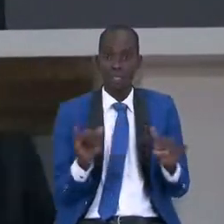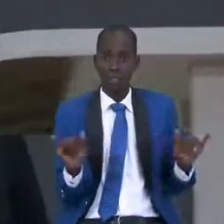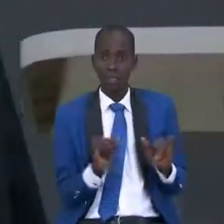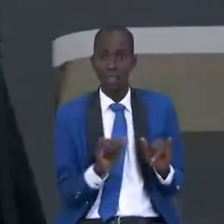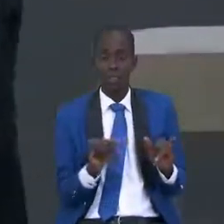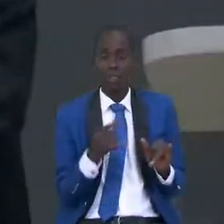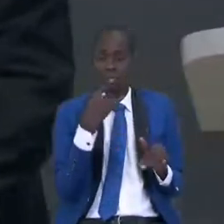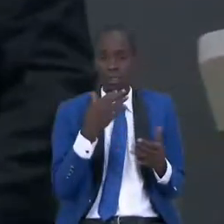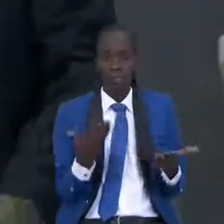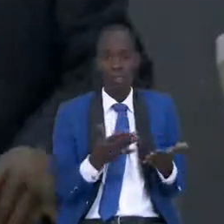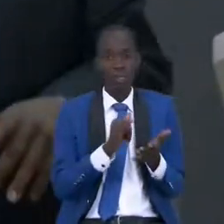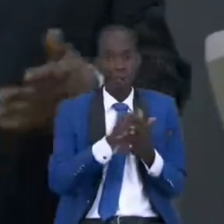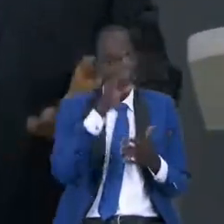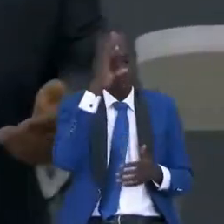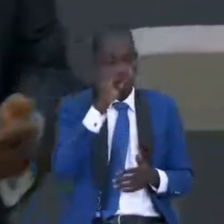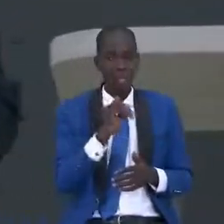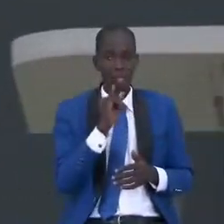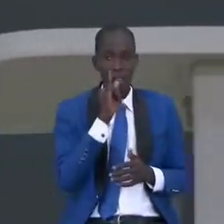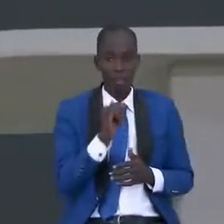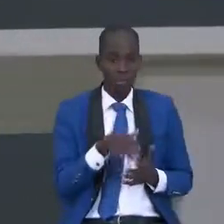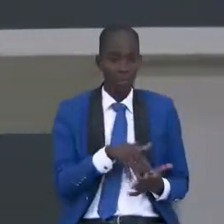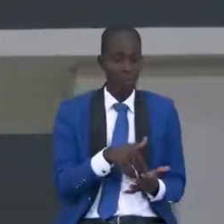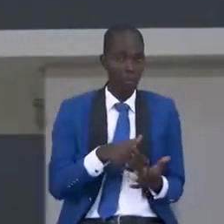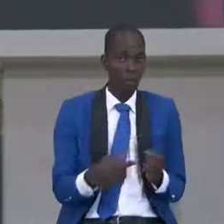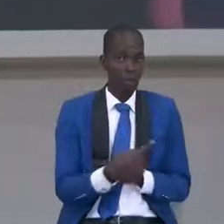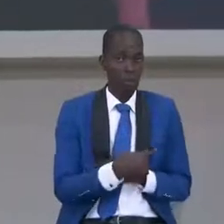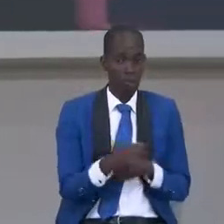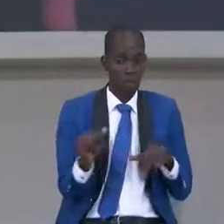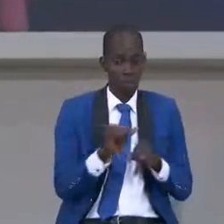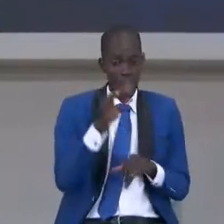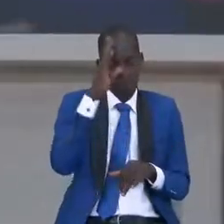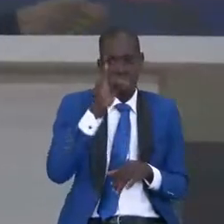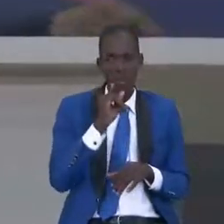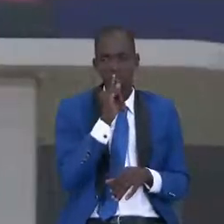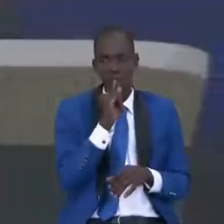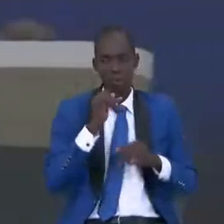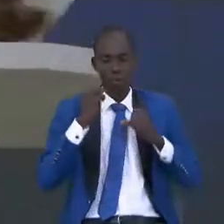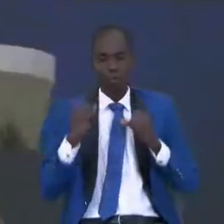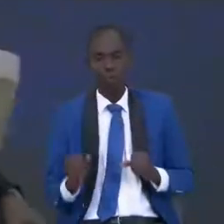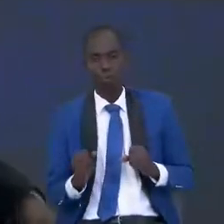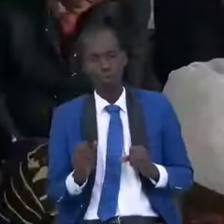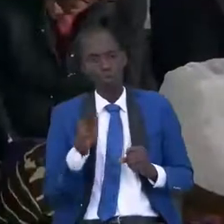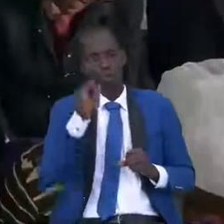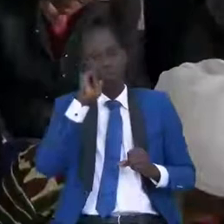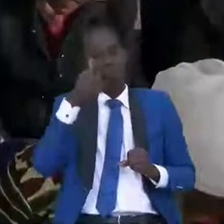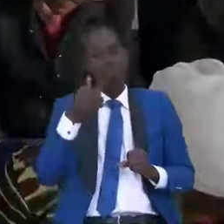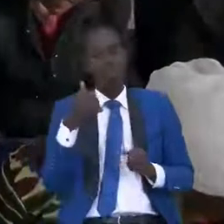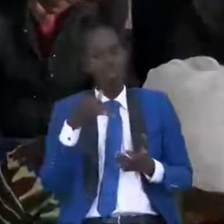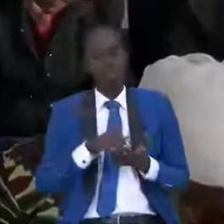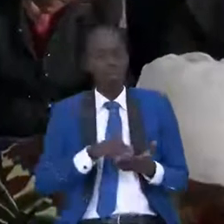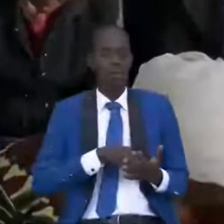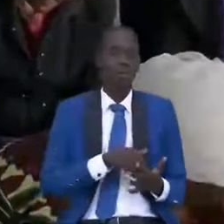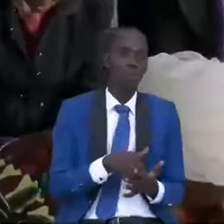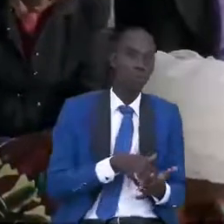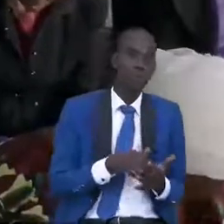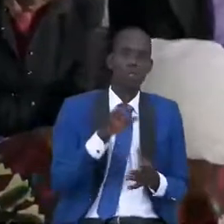si faible. Aujourd'hui, il est en haut, demain, il est en bas. Il pense à